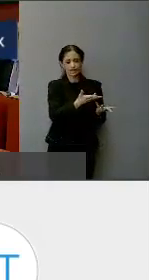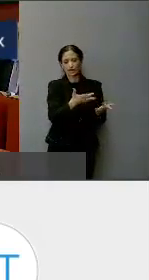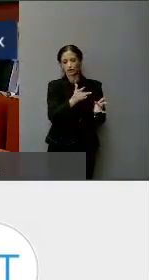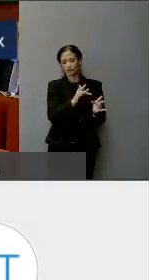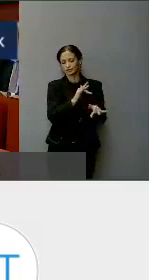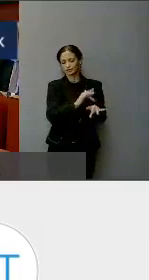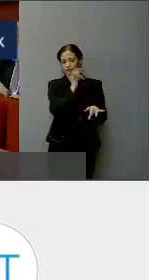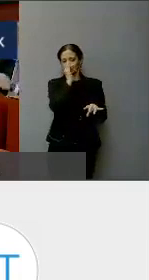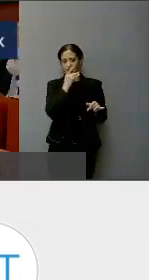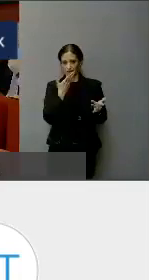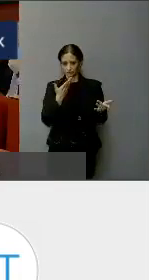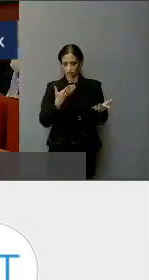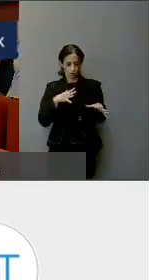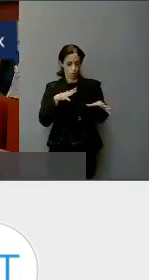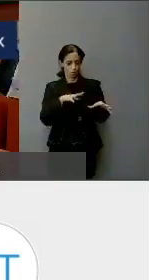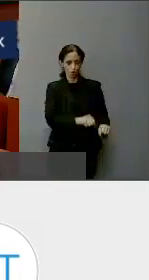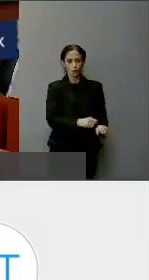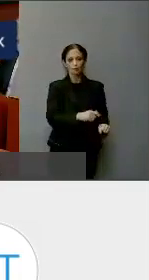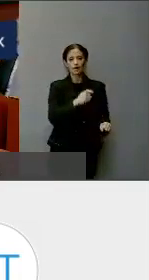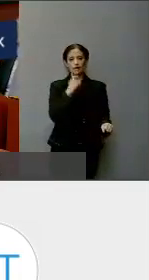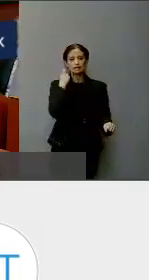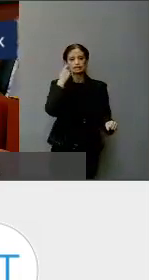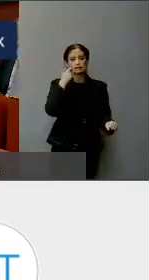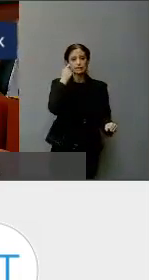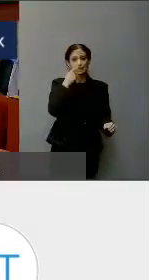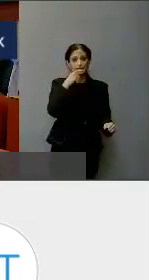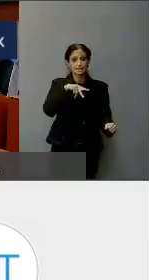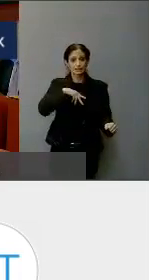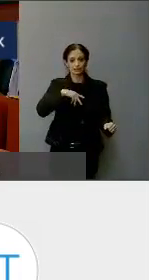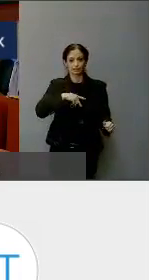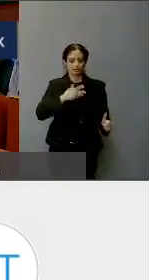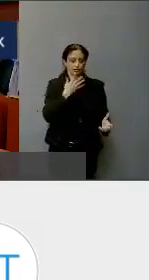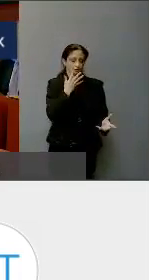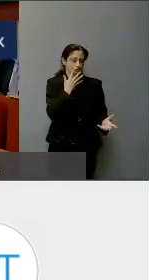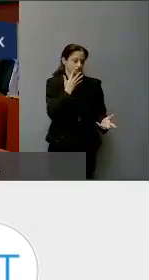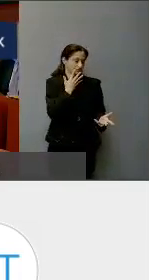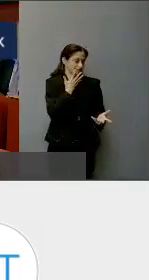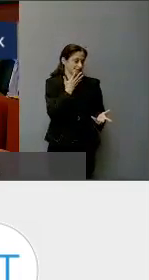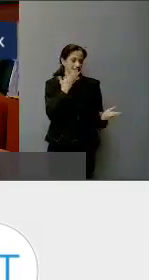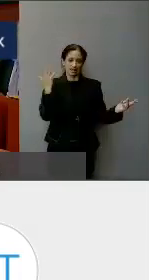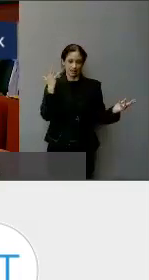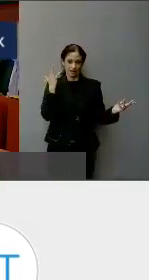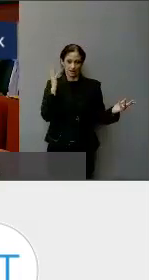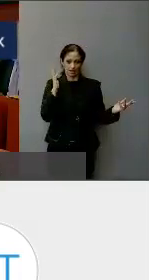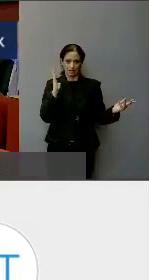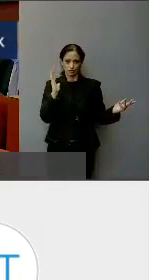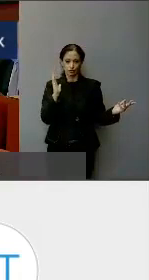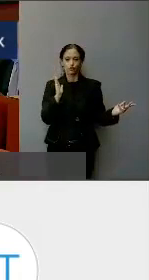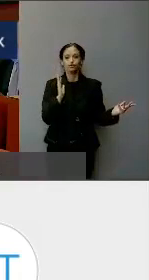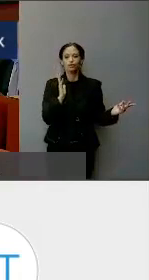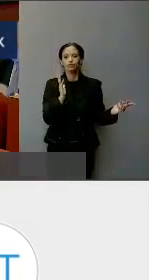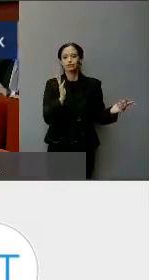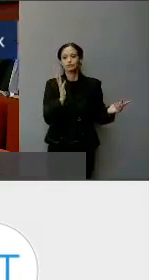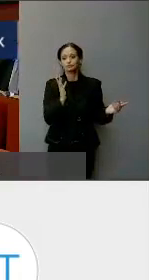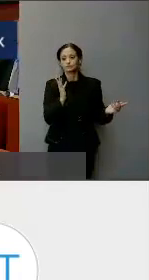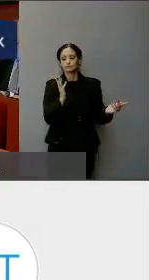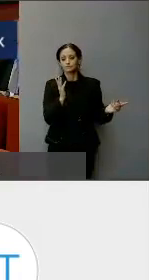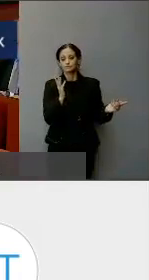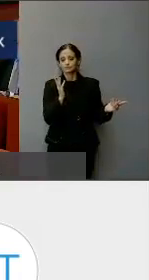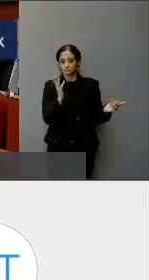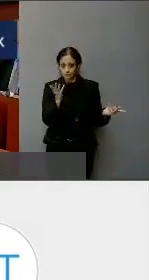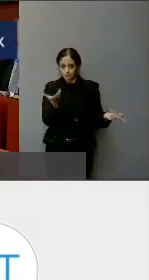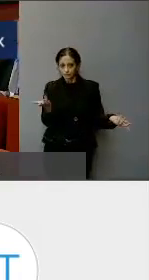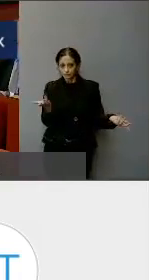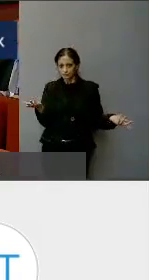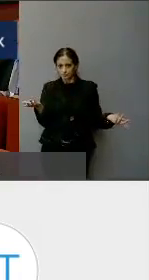qui l'interesse privato non è evidente è evidentissimo ma è enorme è gigante cioè